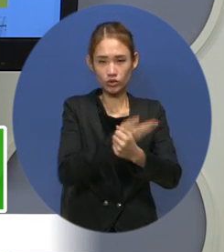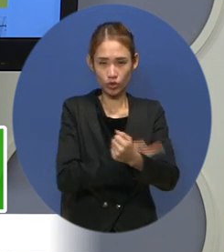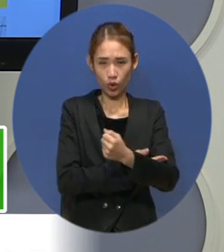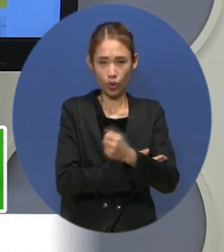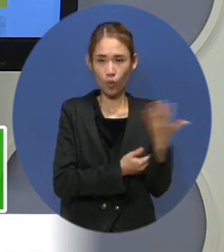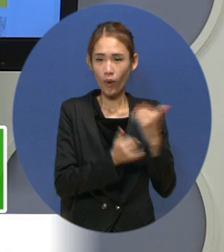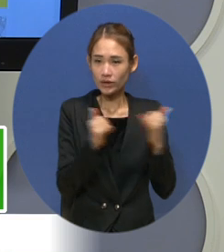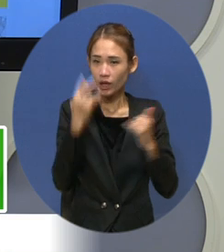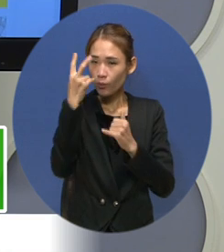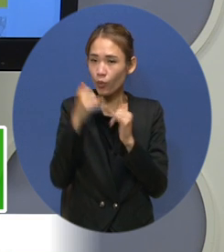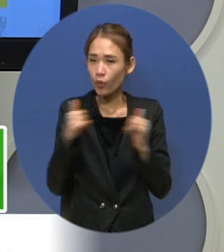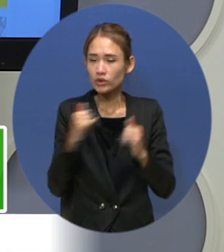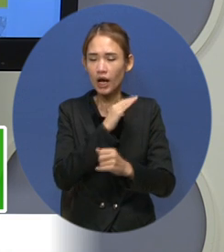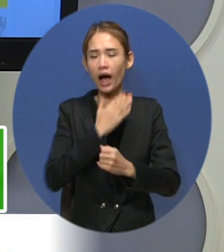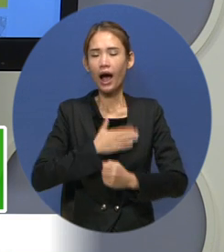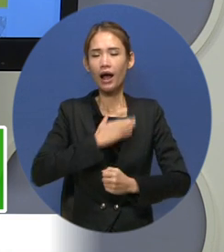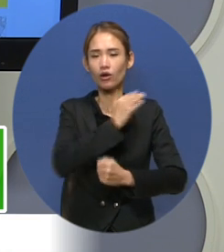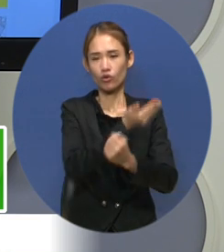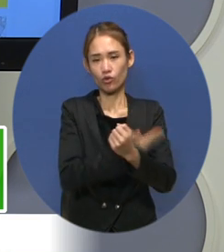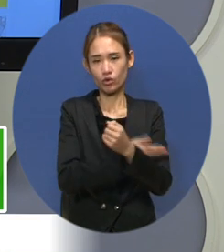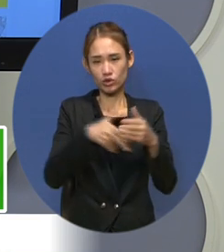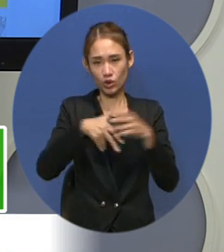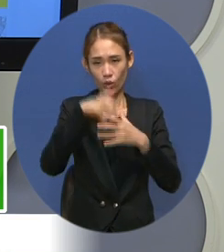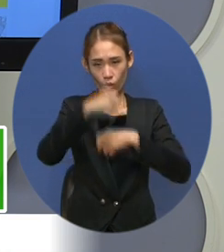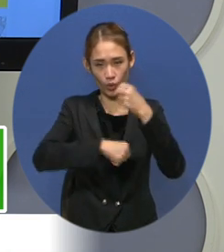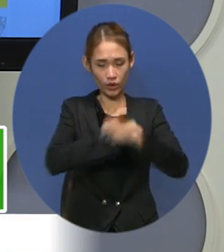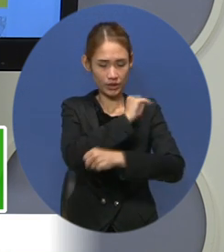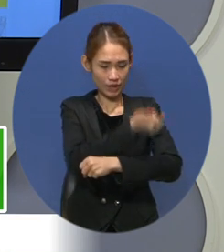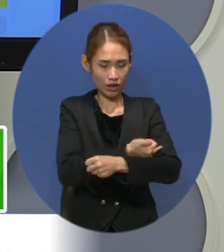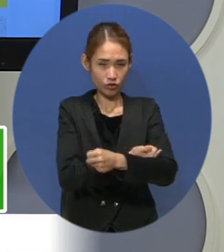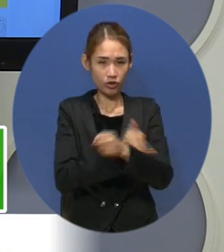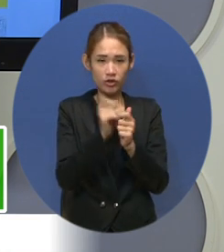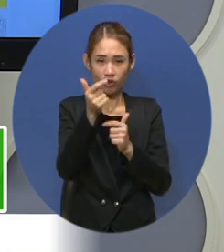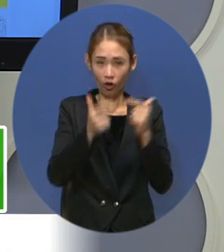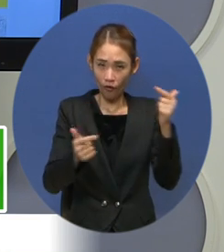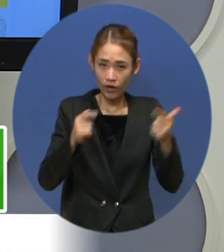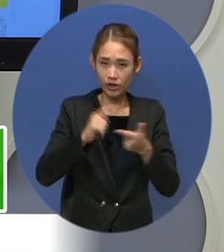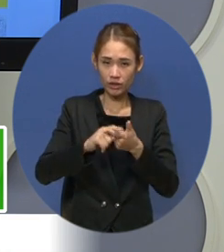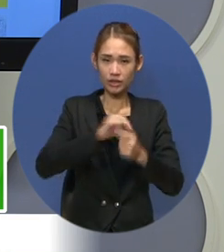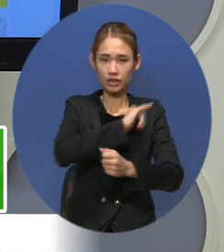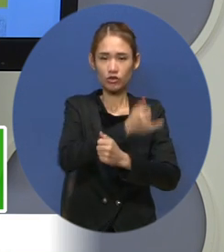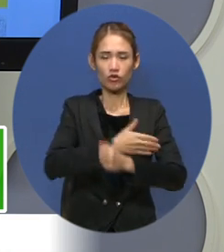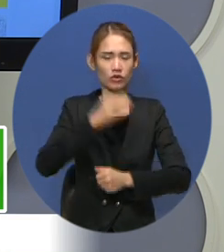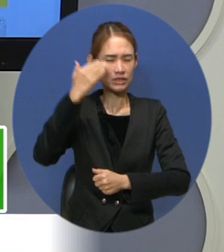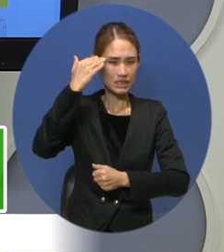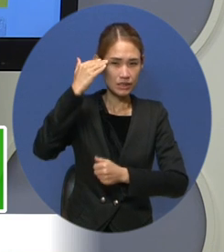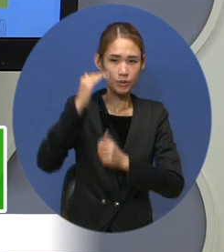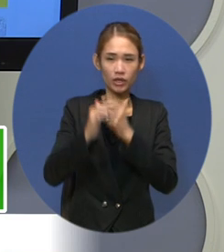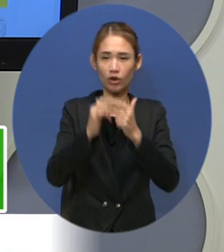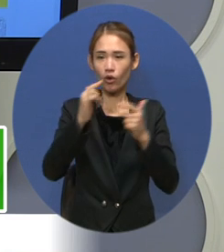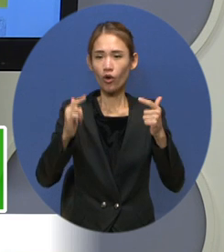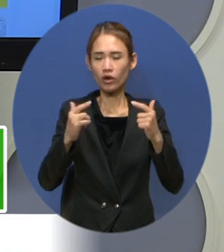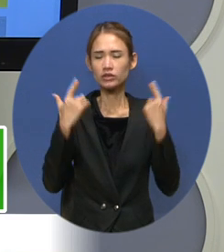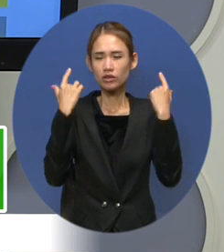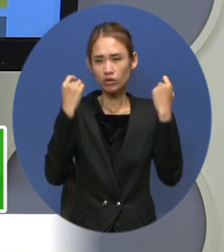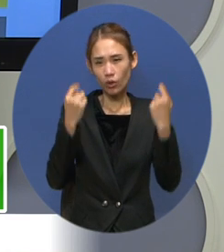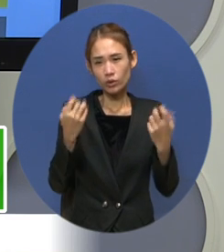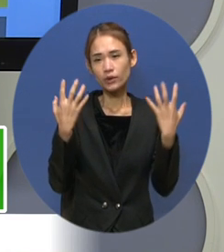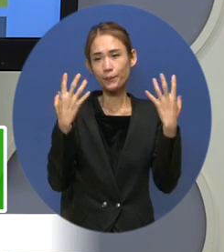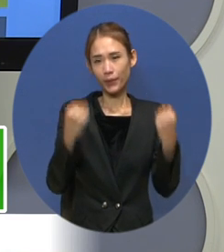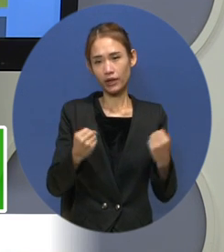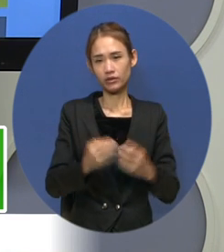와 보호자 이 알권리 종교의 자유 인격권 등에 있어서 에 인권 침해 사례가 여전히 발생하고